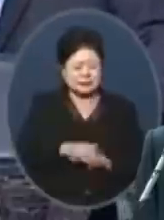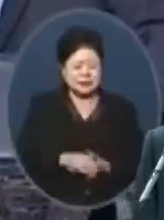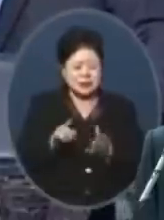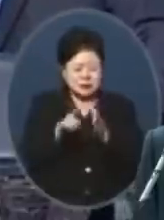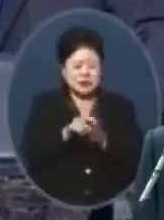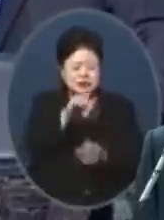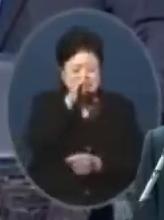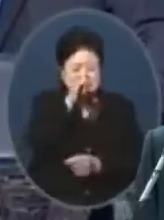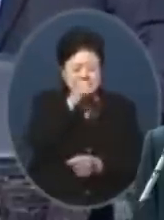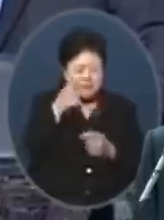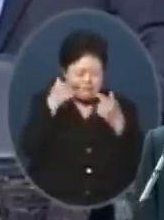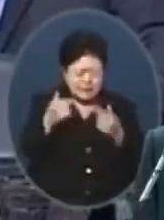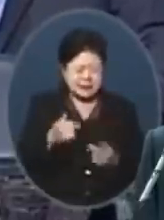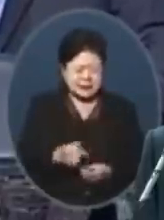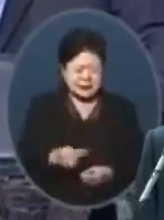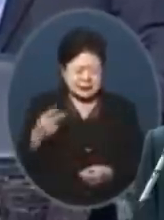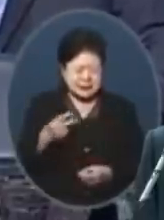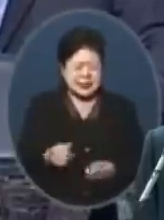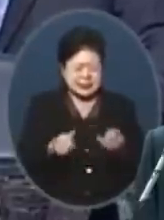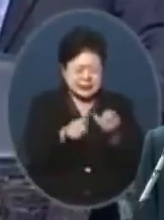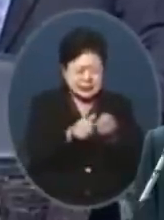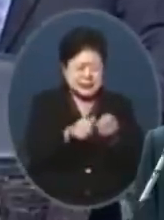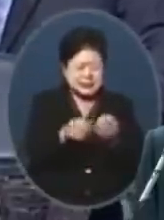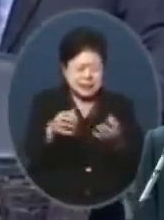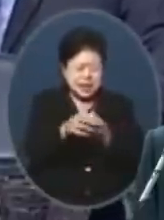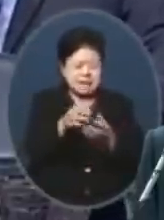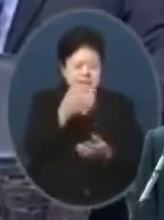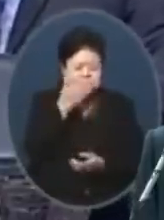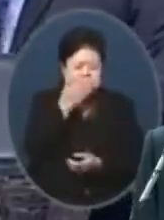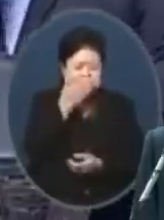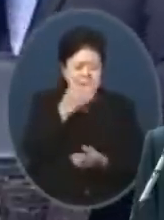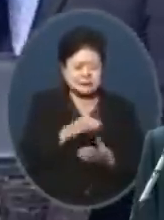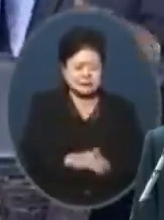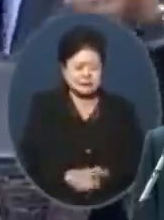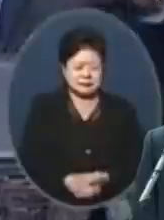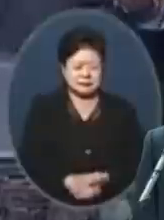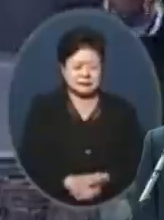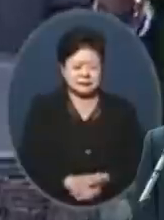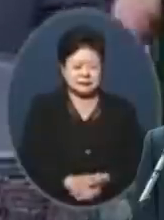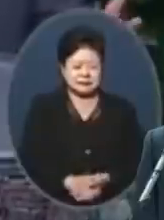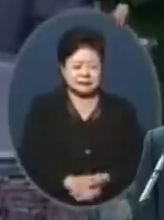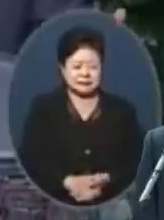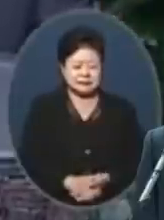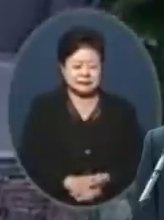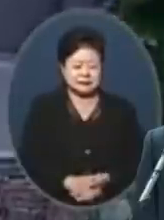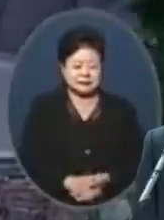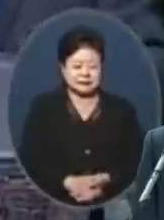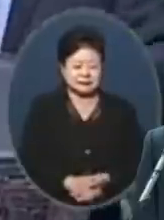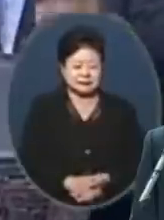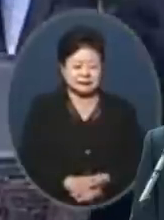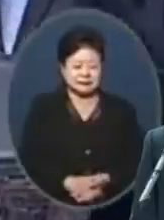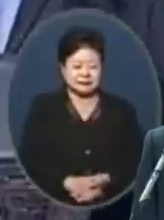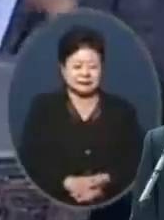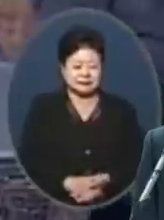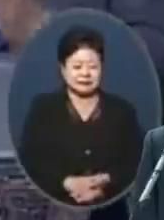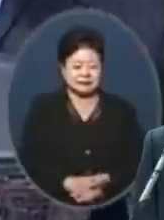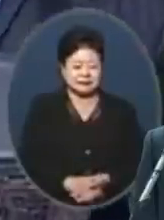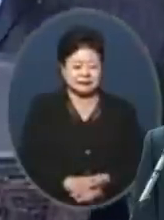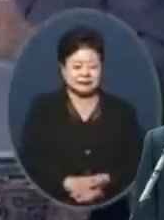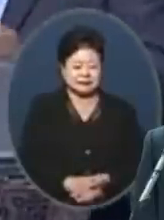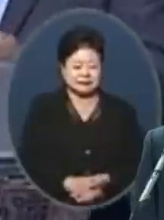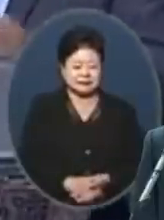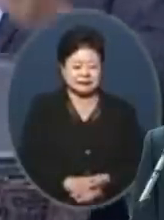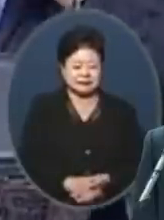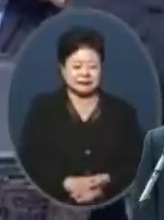믿고 있다. 반드시 당신 나하고 재합할 것이다. But she was persistent, and she said, "We are